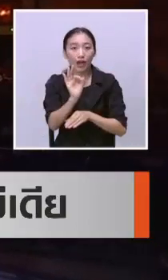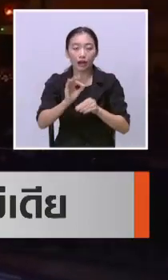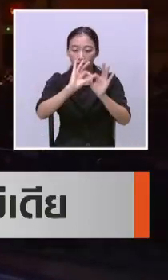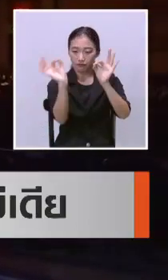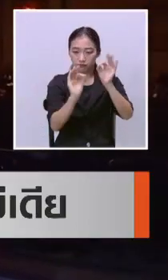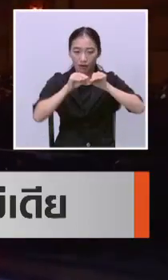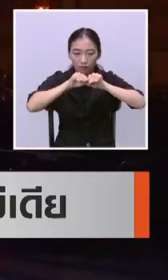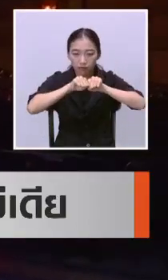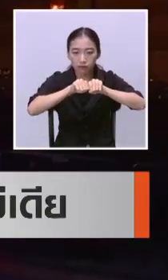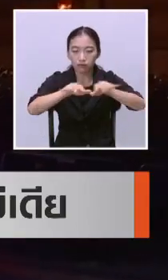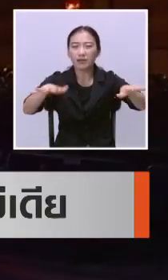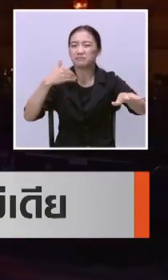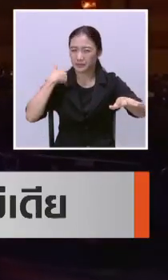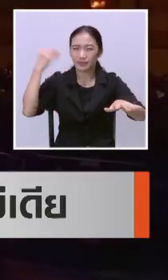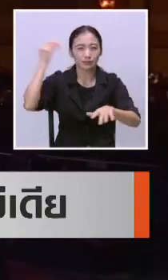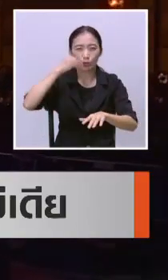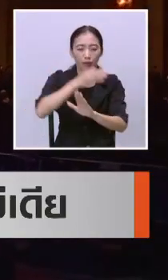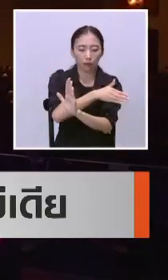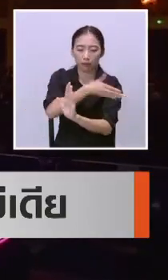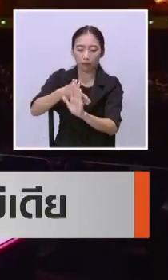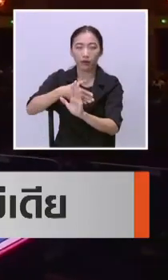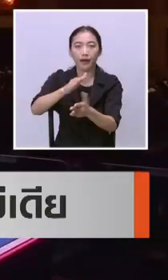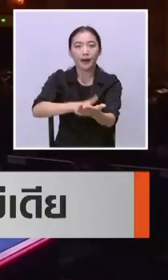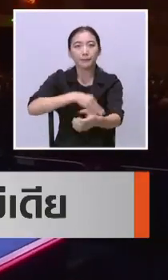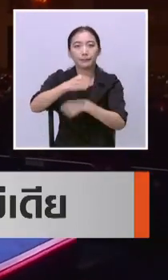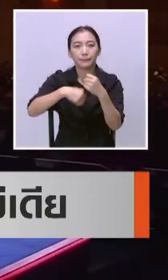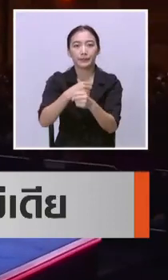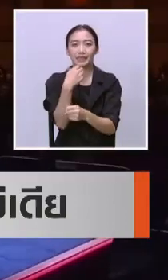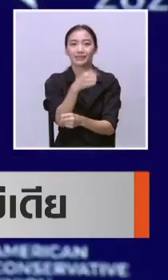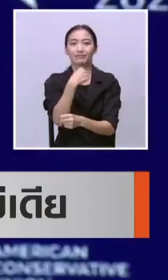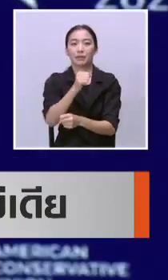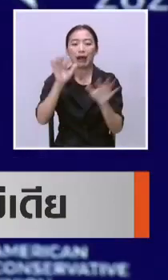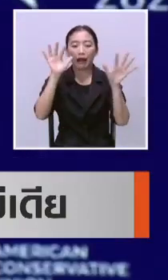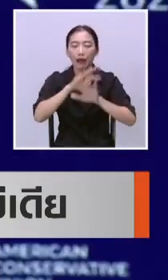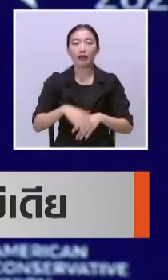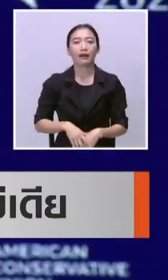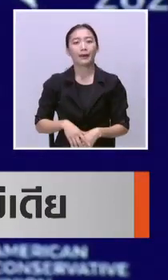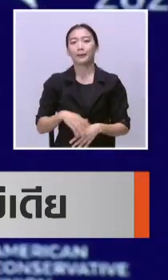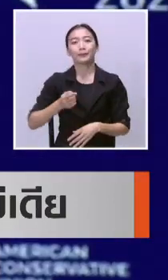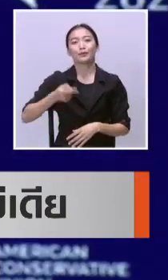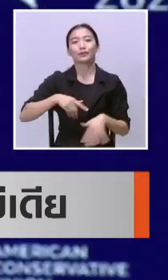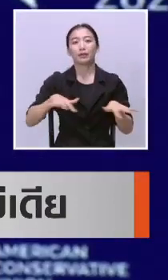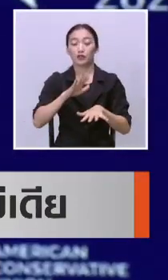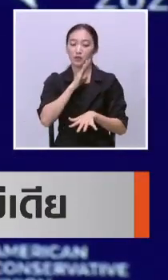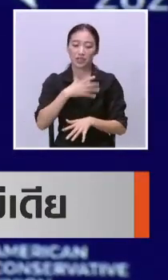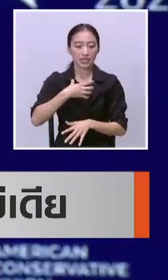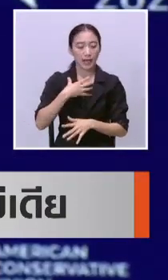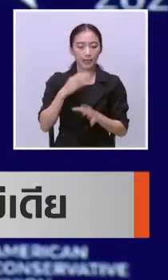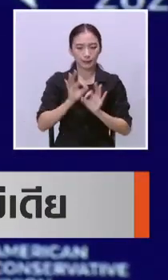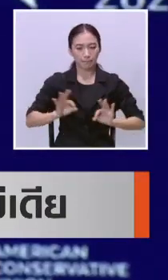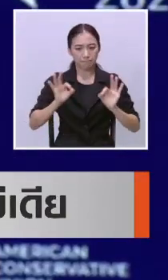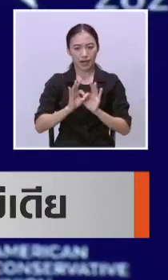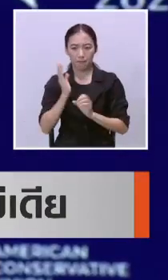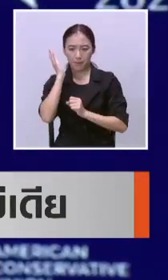ที่สนับสนุนของเขามาตลอดระยะเวลากว่า10ปีแล้วก็กลายเป็นธรรมเนียมปฏิบัติของเขาแล้วนะครับในการแถลงเรื่องสำคัญเนี่ยก็จะต้องมาสื่อสารผ่า